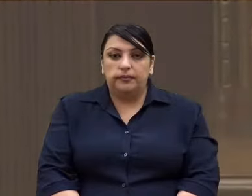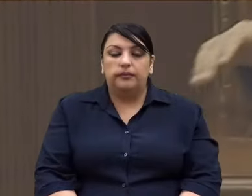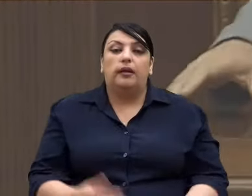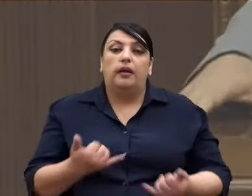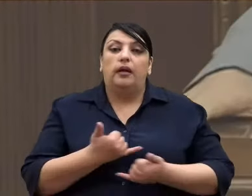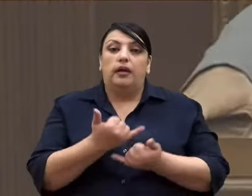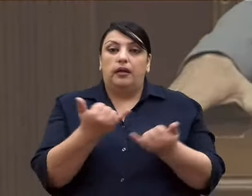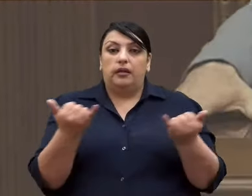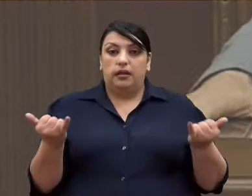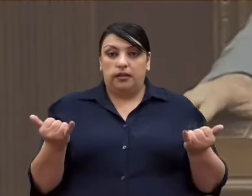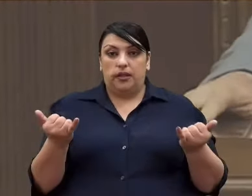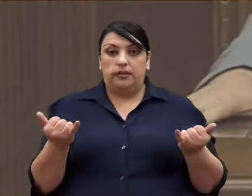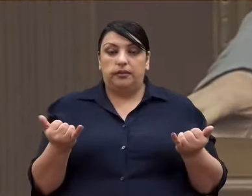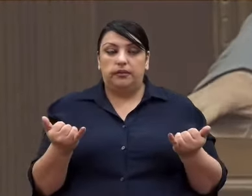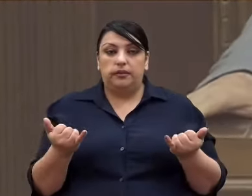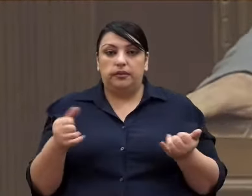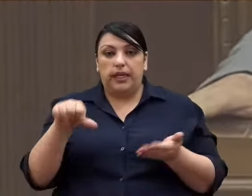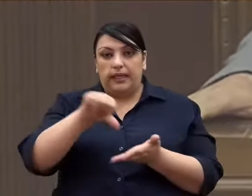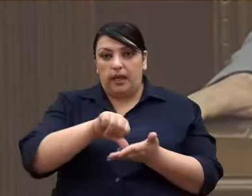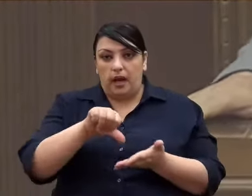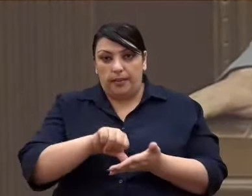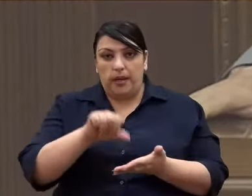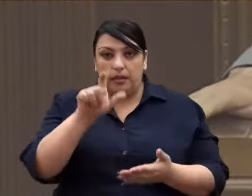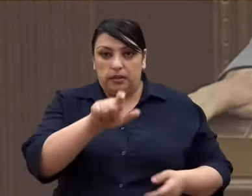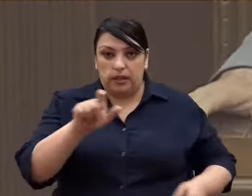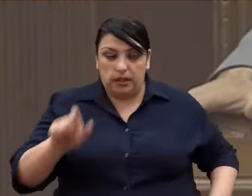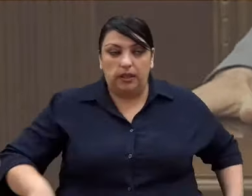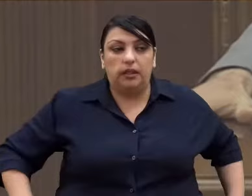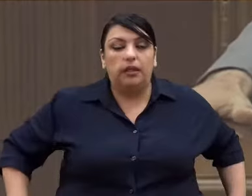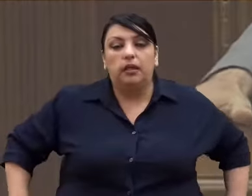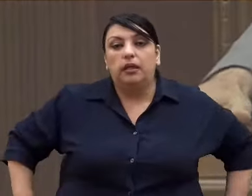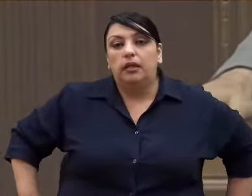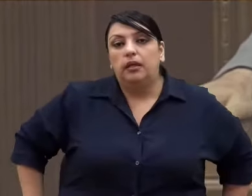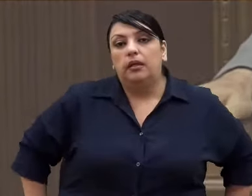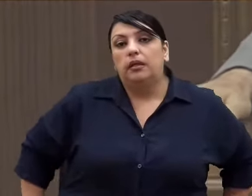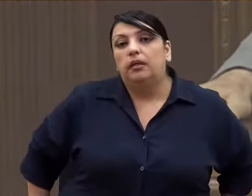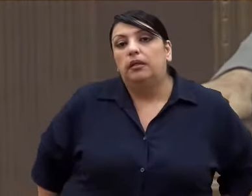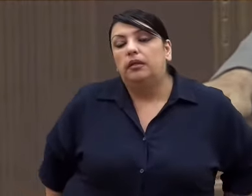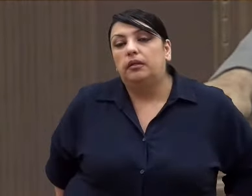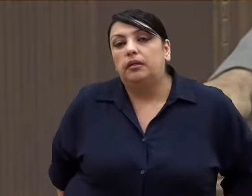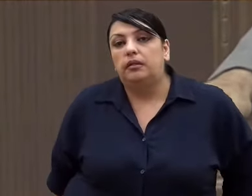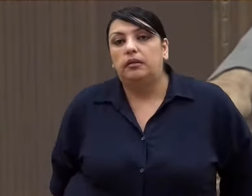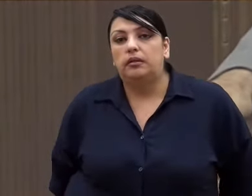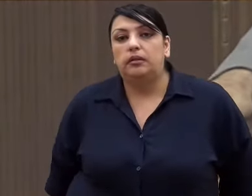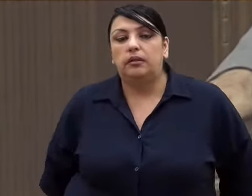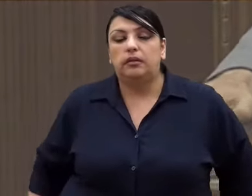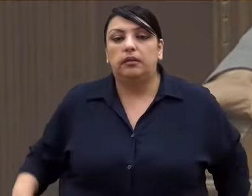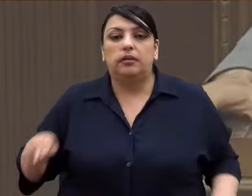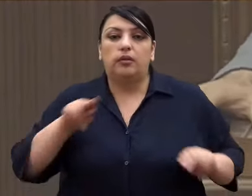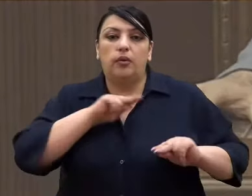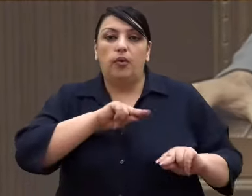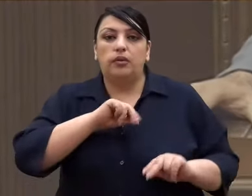Հարգարժան ներկաներ, հարգելի գործընկերներ,